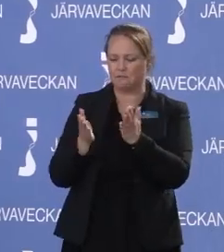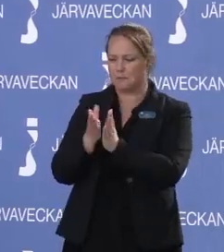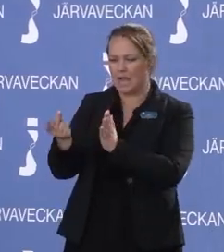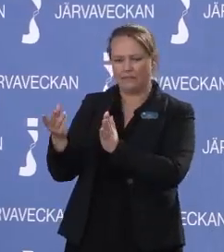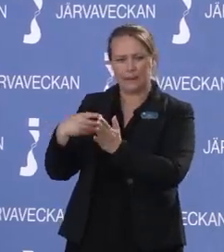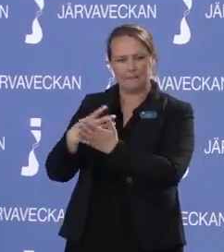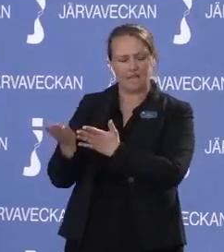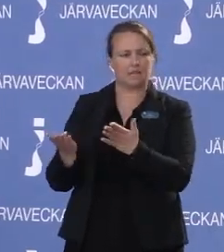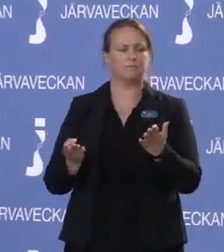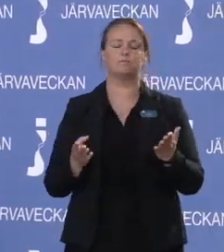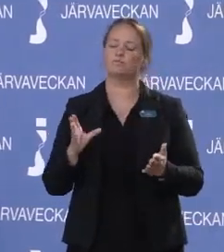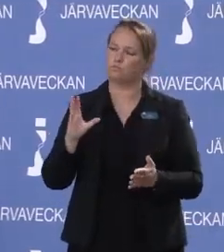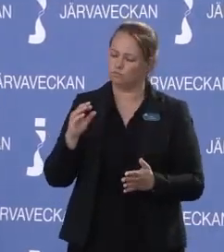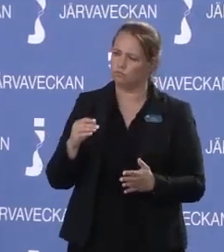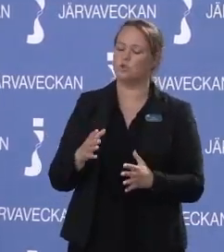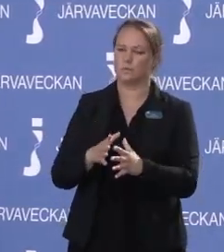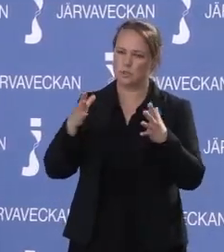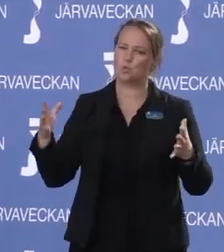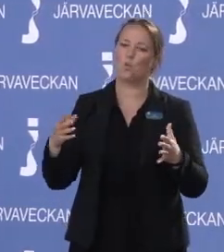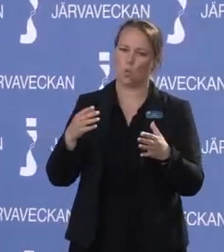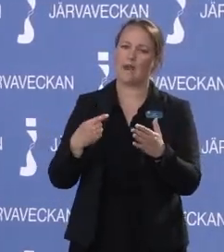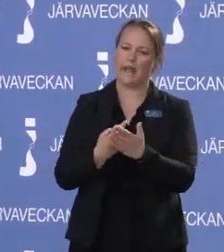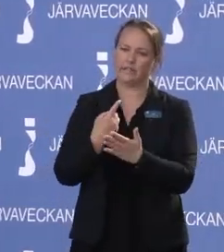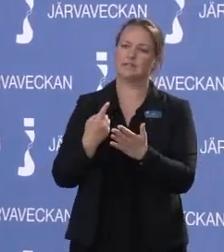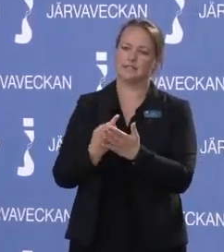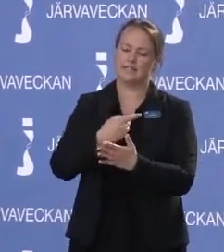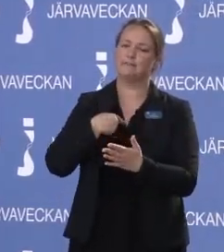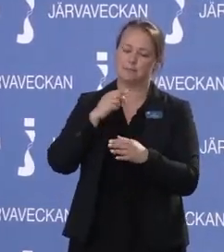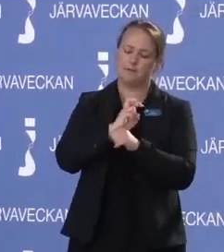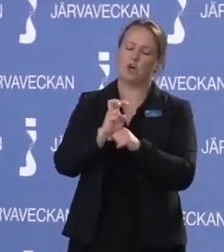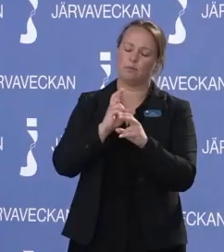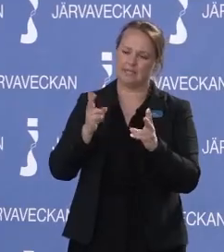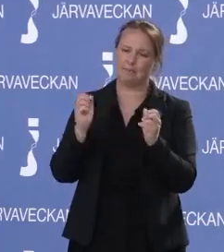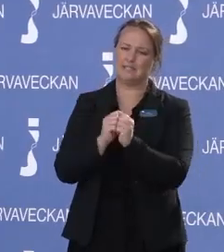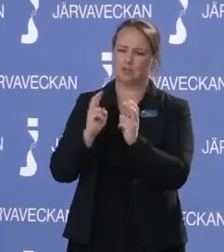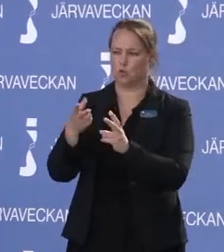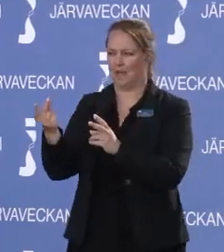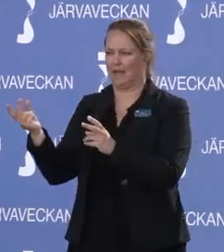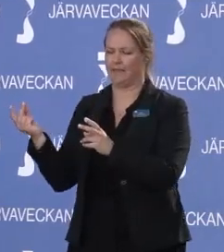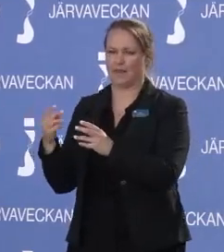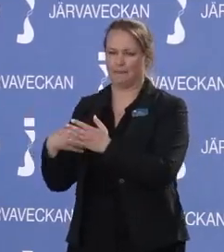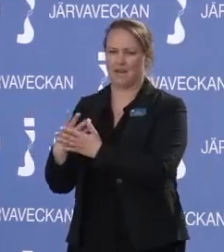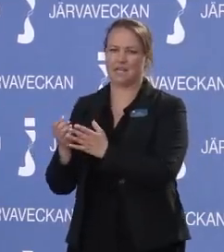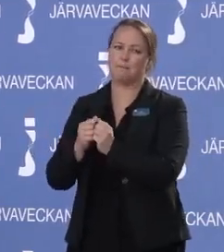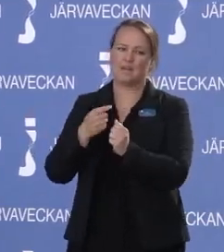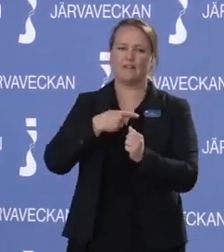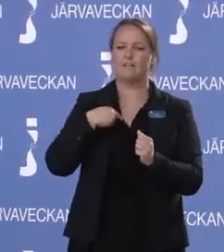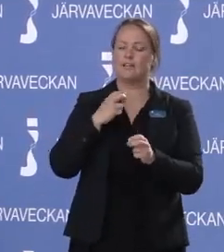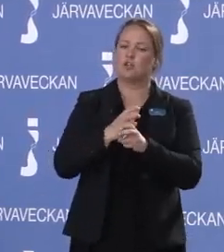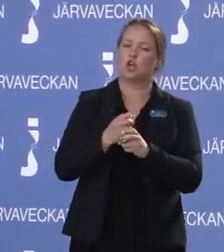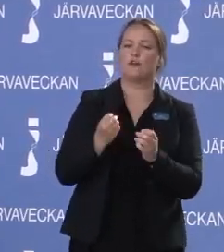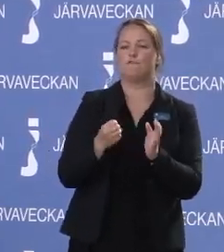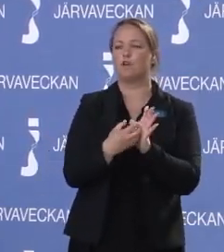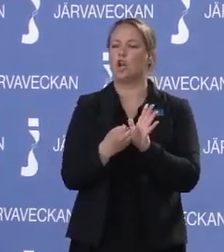Ja, men de stora händelserna bevakar vi på samma sätt skulle jag säga, men vi är lite mer förklarande i